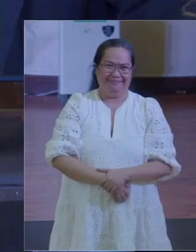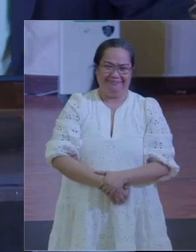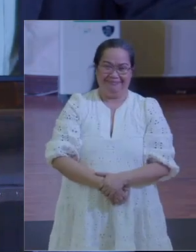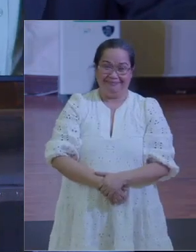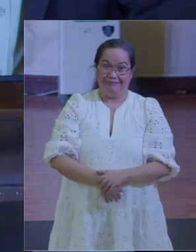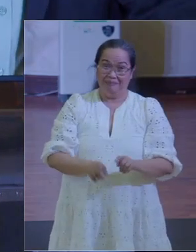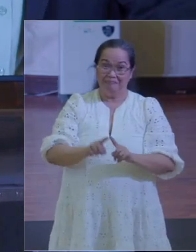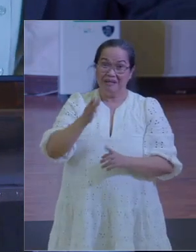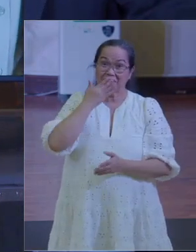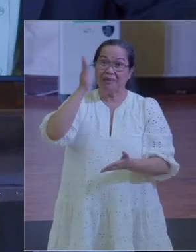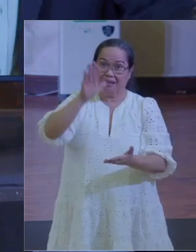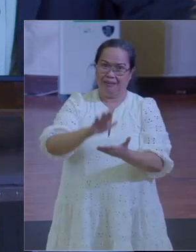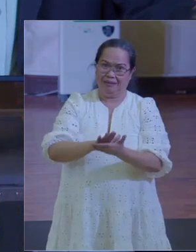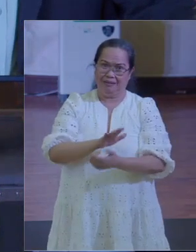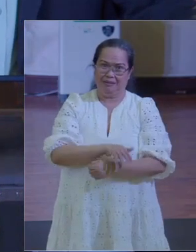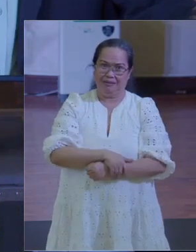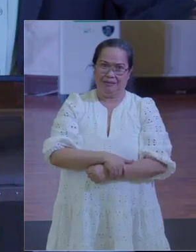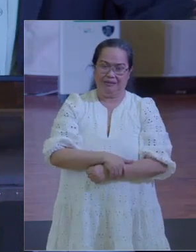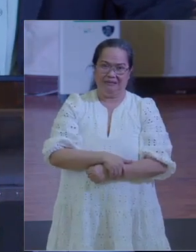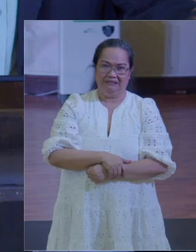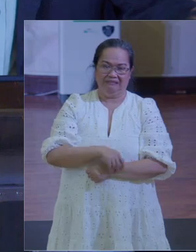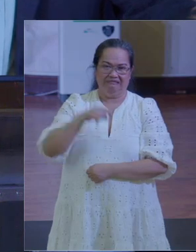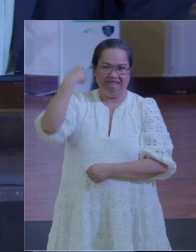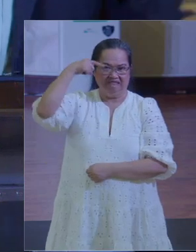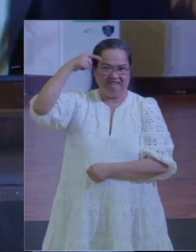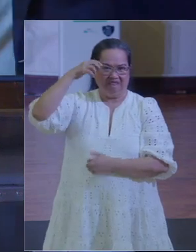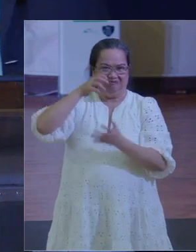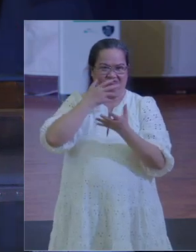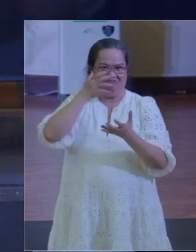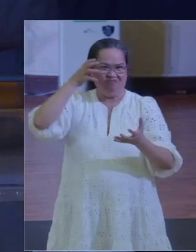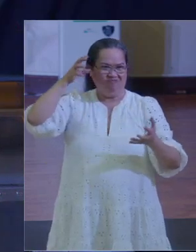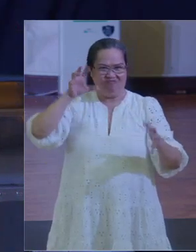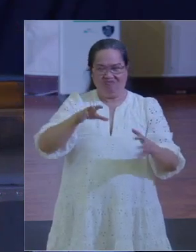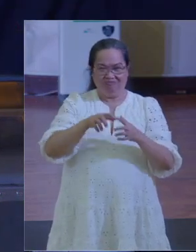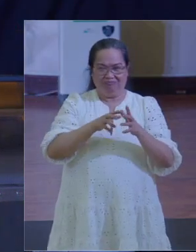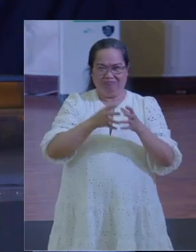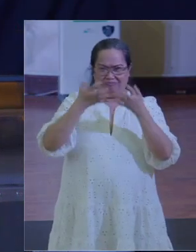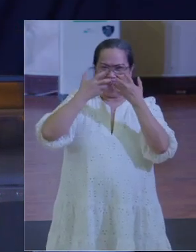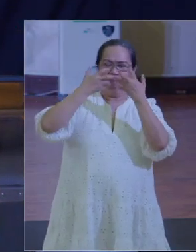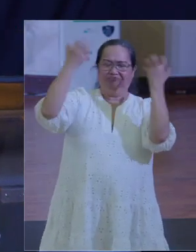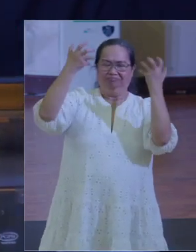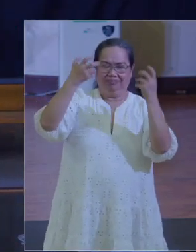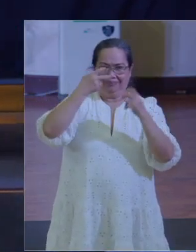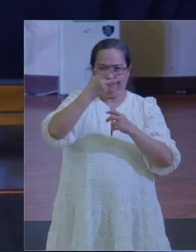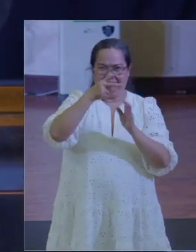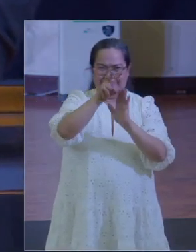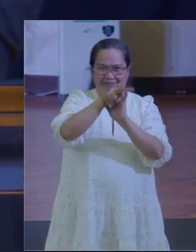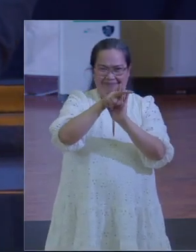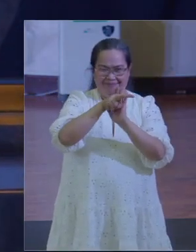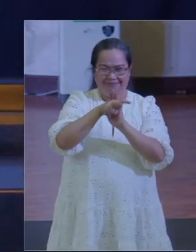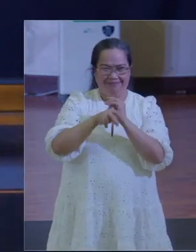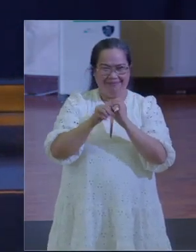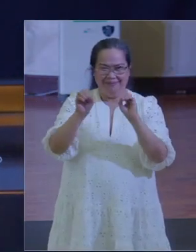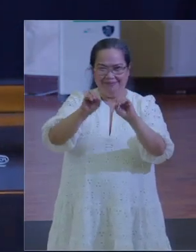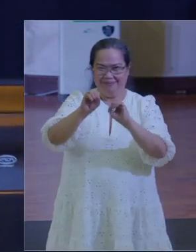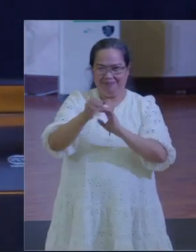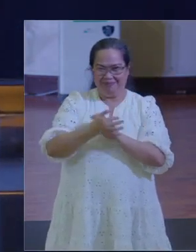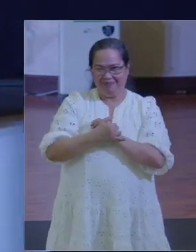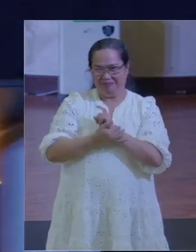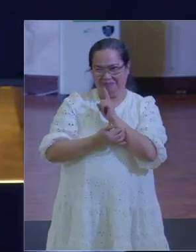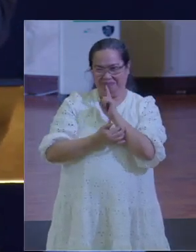Pero barumbado. Basagulero. In fact, kitang-kita sa video, wala